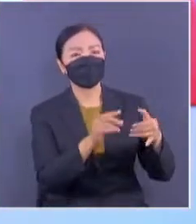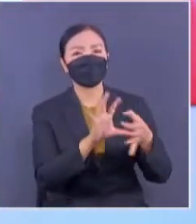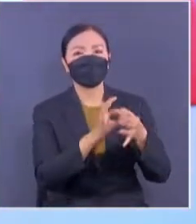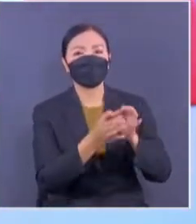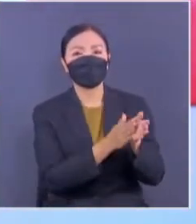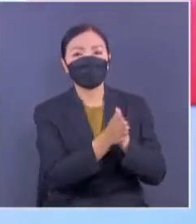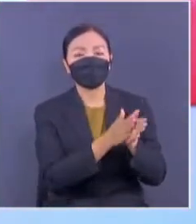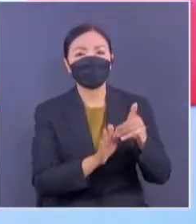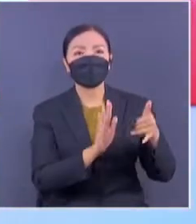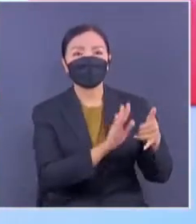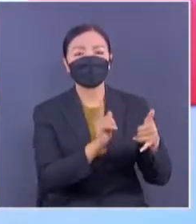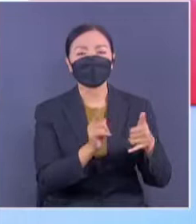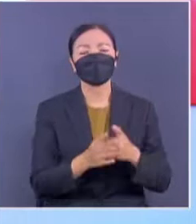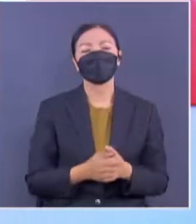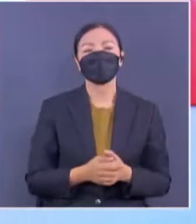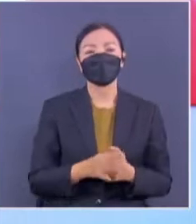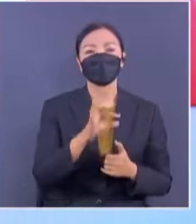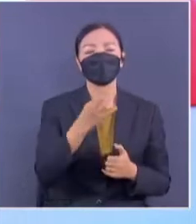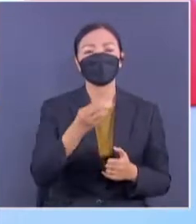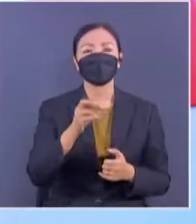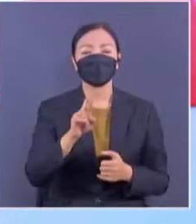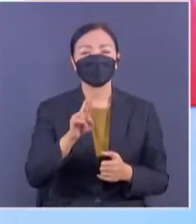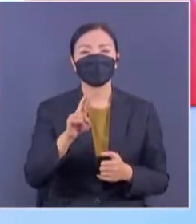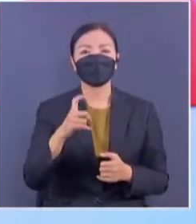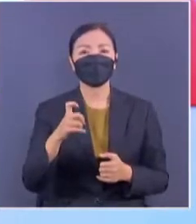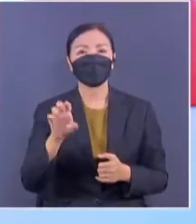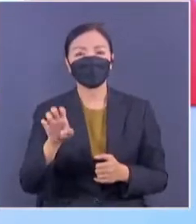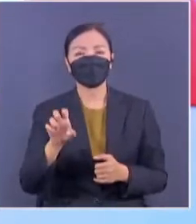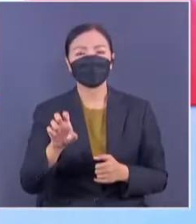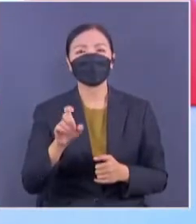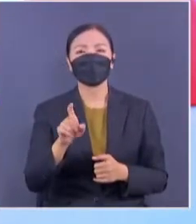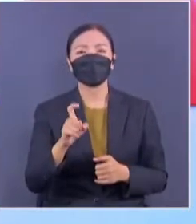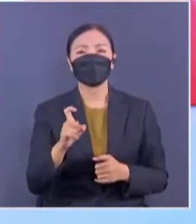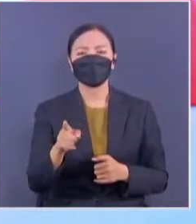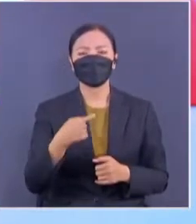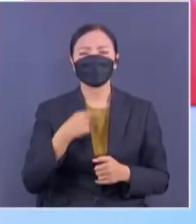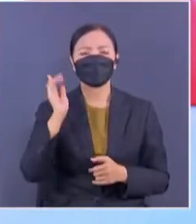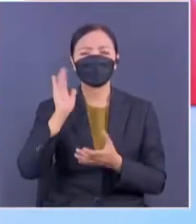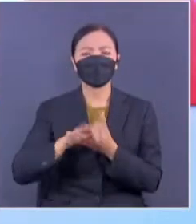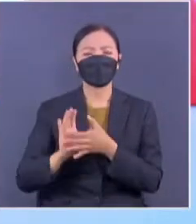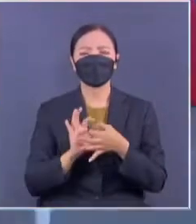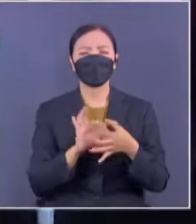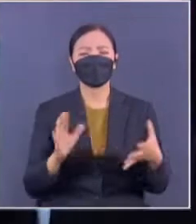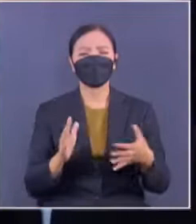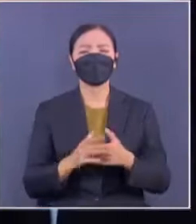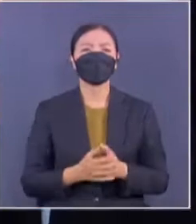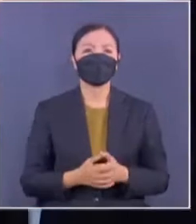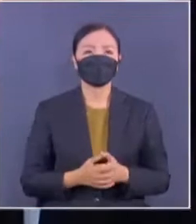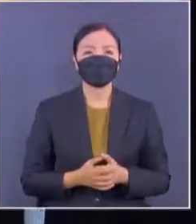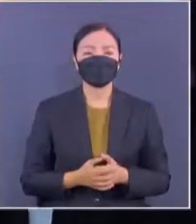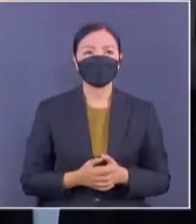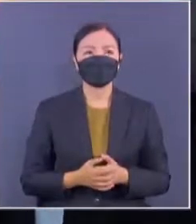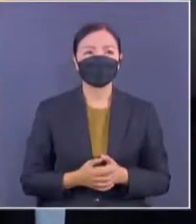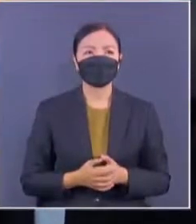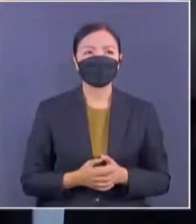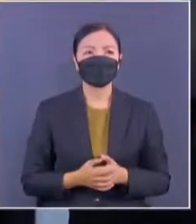ซ่ Forex 3D ล่าสุดเธอก็ขอยืนยันนะคะว่าทางสามีไม่ได้มีส่วนเกี่ยวข้องกับเรื่องนี้แต่อย่างใดค่ะ